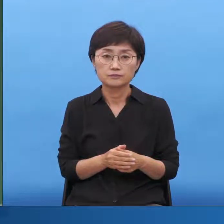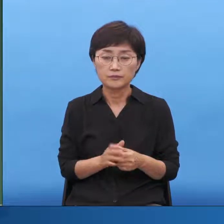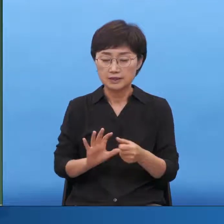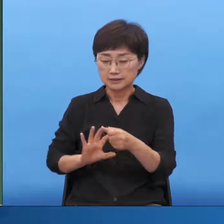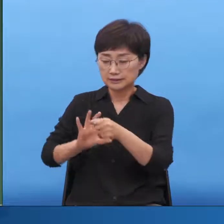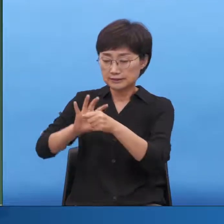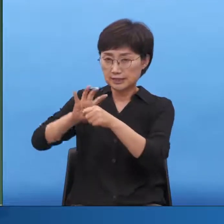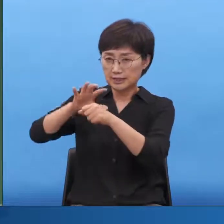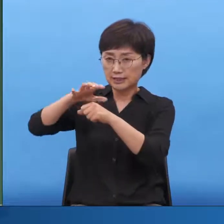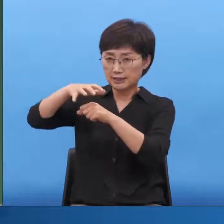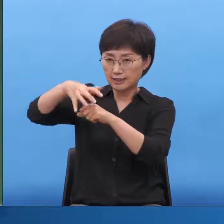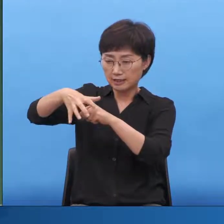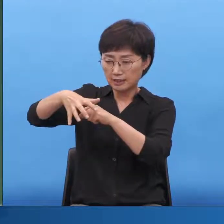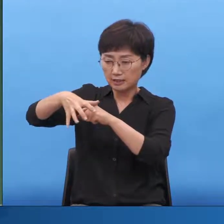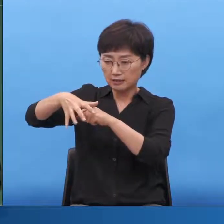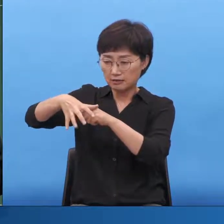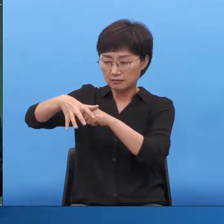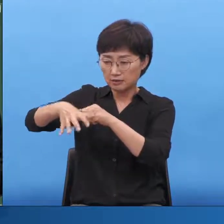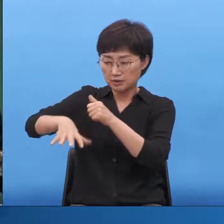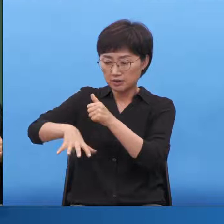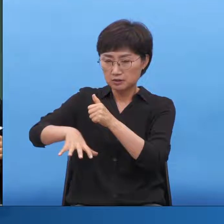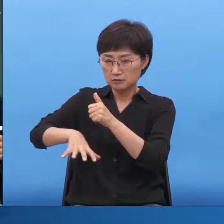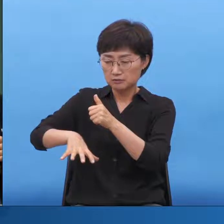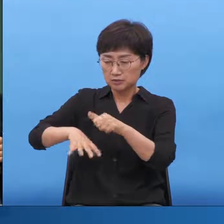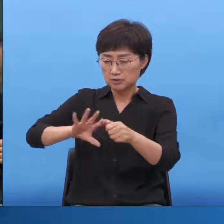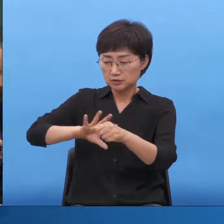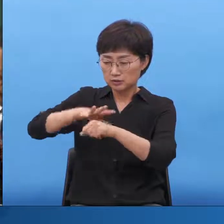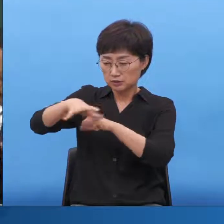237 나라를 다스리고 있다니까요.